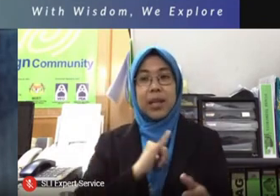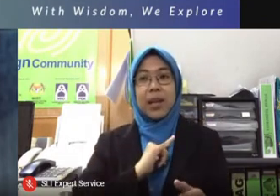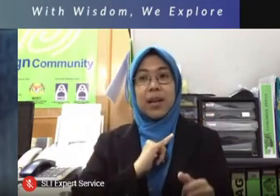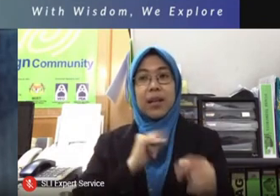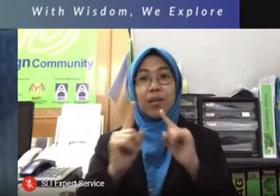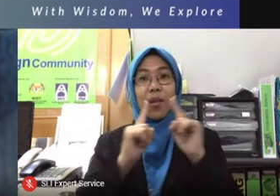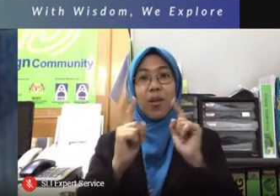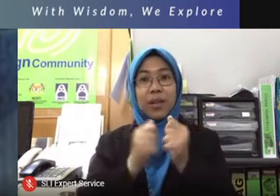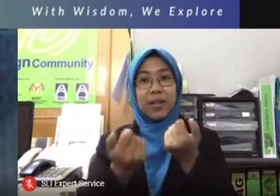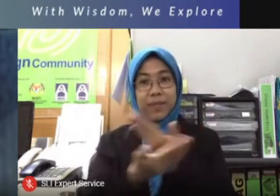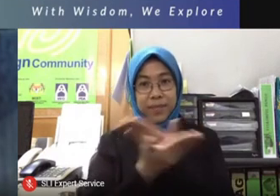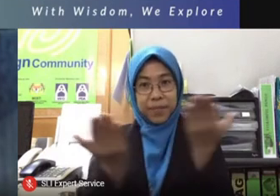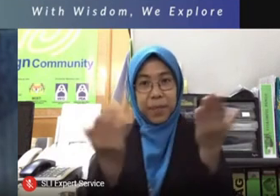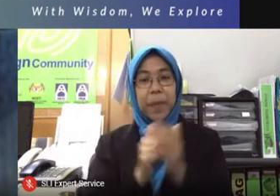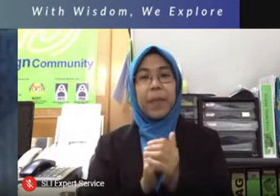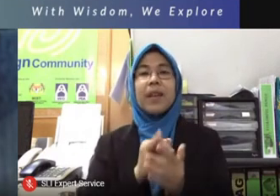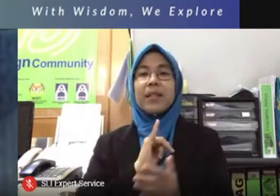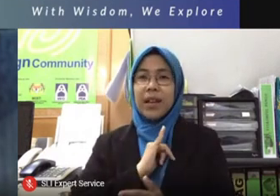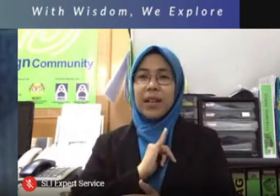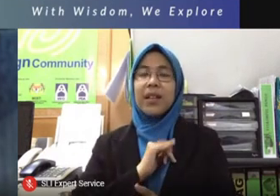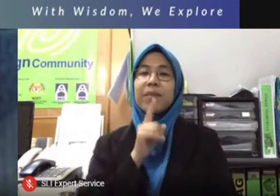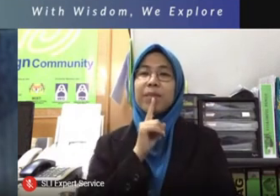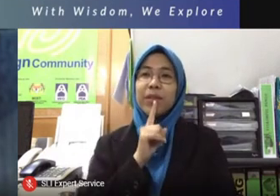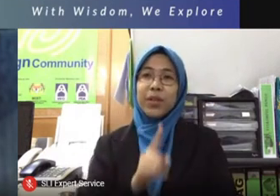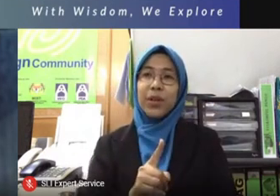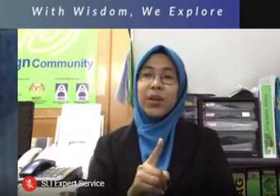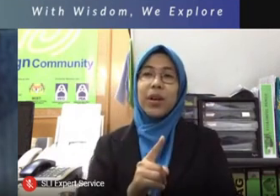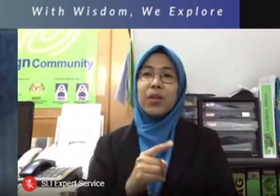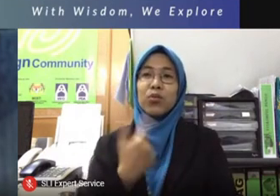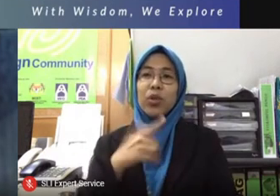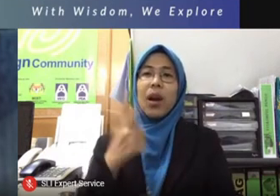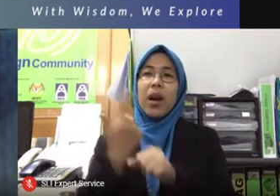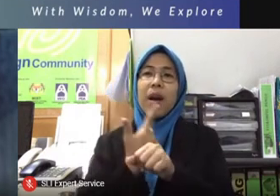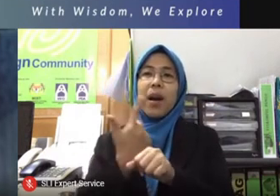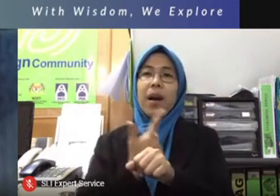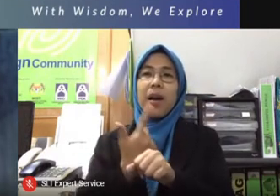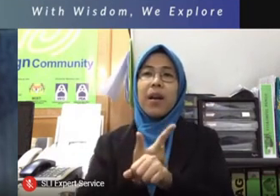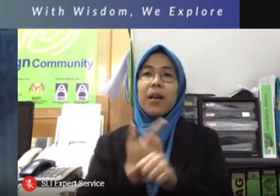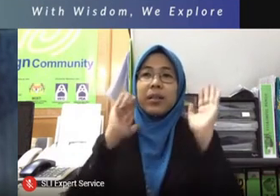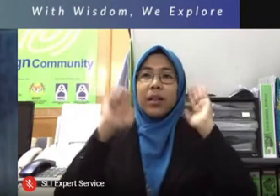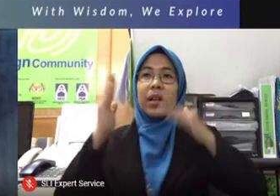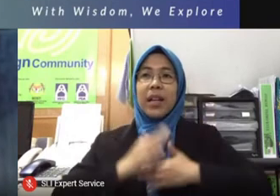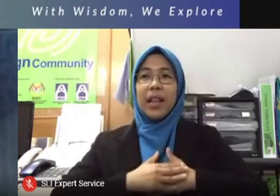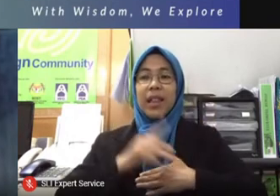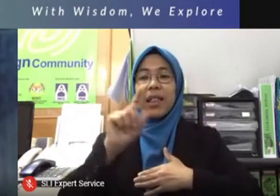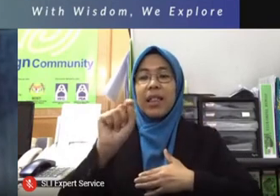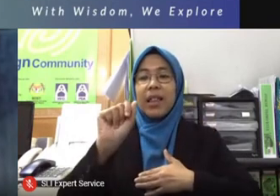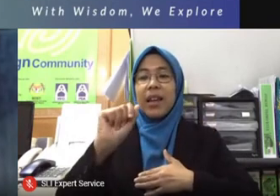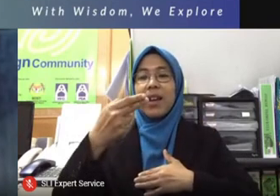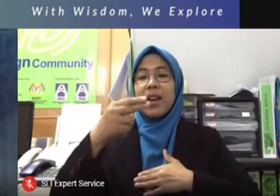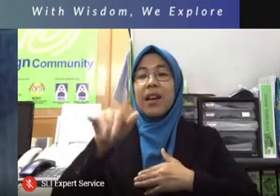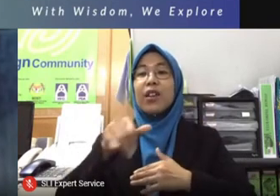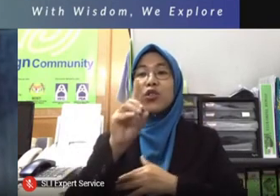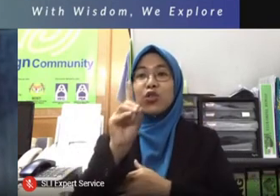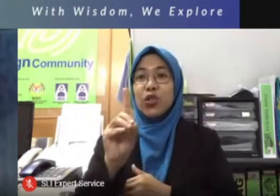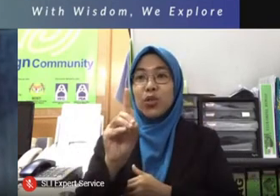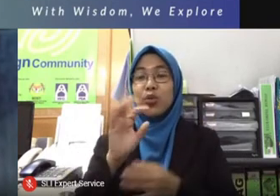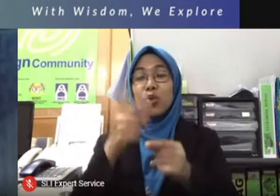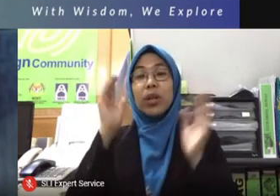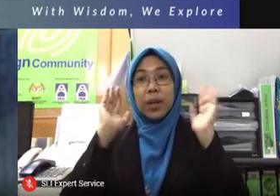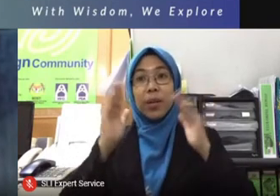hadapan tuan-tuan dan puan-puan, saya yang sebenarnya dah amalkan solat tahajud. Itu kalau yang Muslim